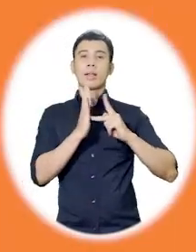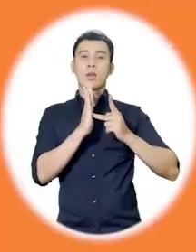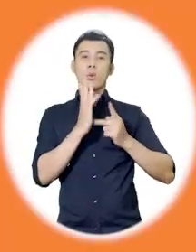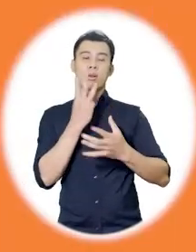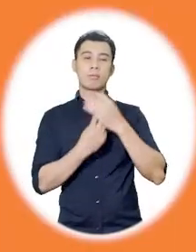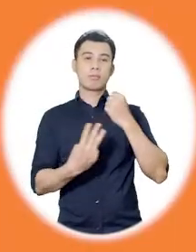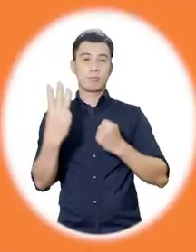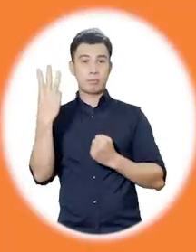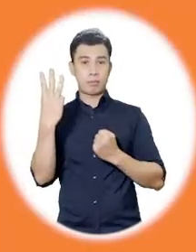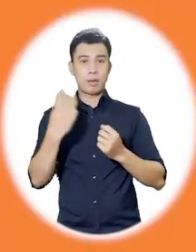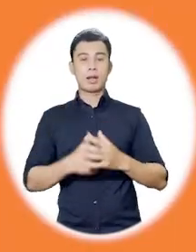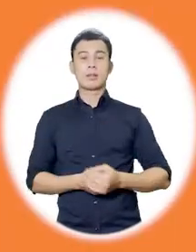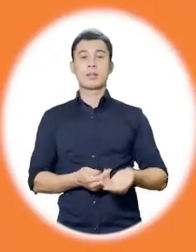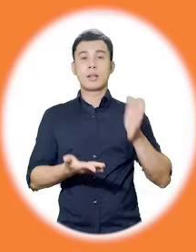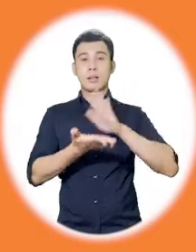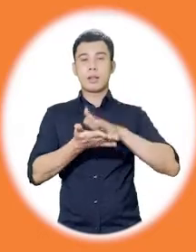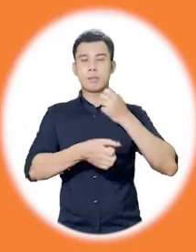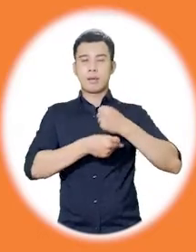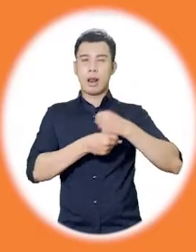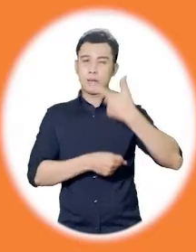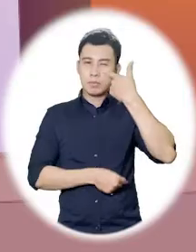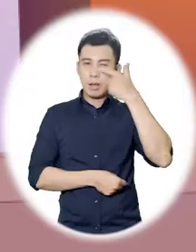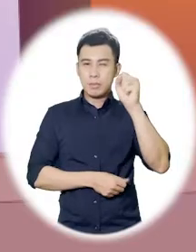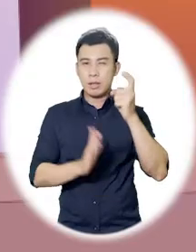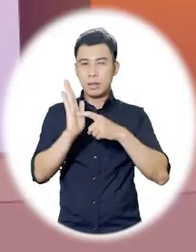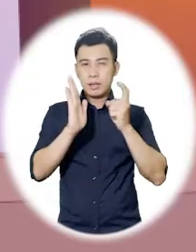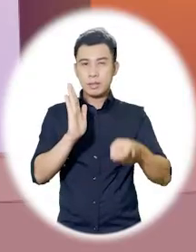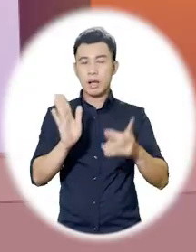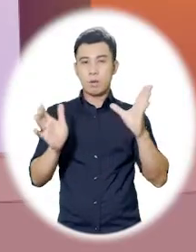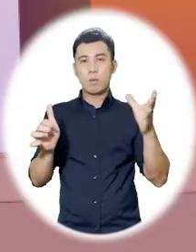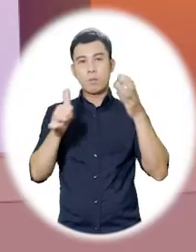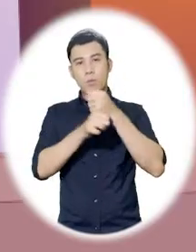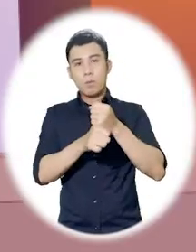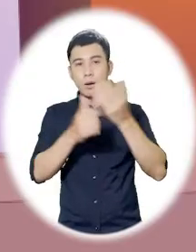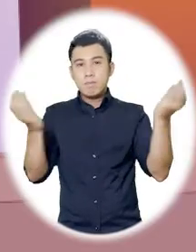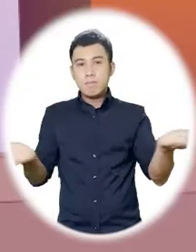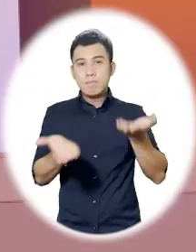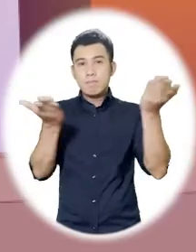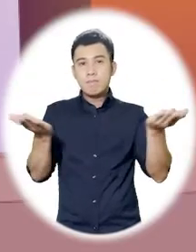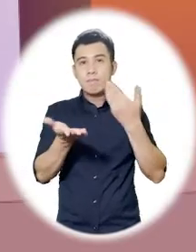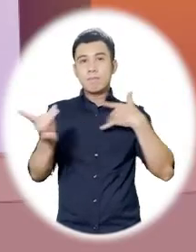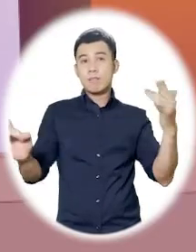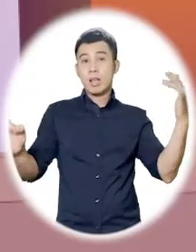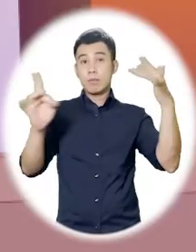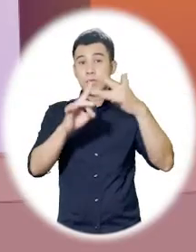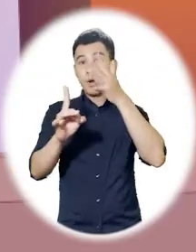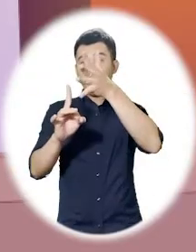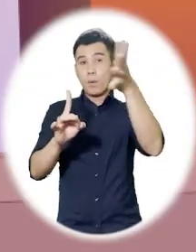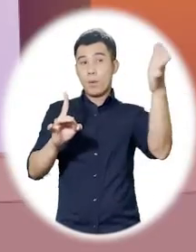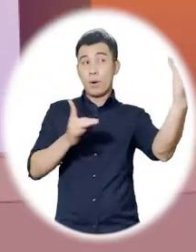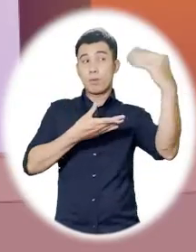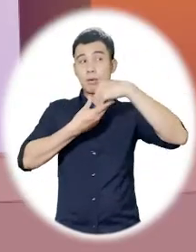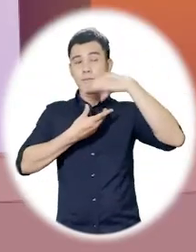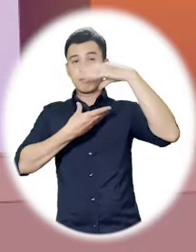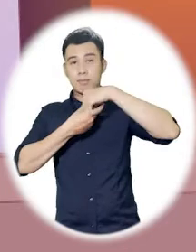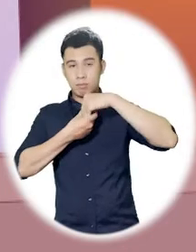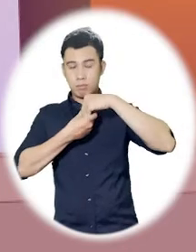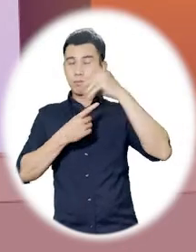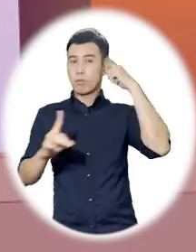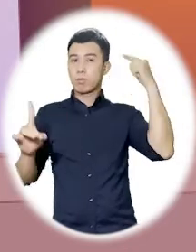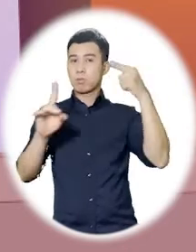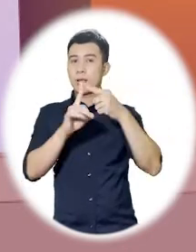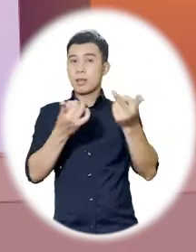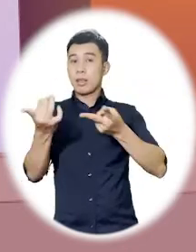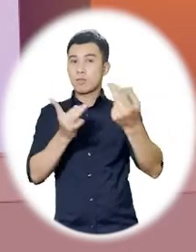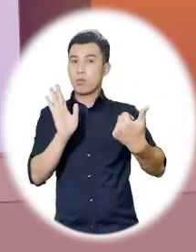tài chính, nhân lực và hỗ trợ kỹ thuật. Song song với đó là thực hiện việc giám sát, đánh giá hiệu quả, khuyến khích sự tham gia rộng rãi của các